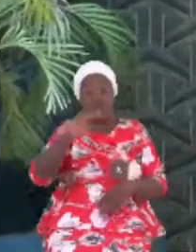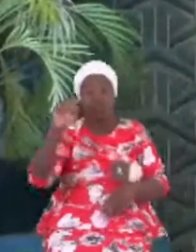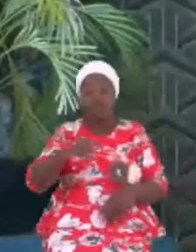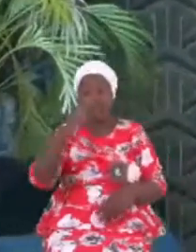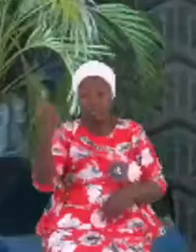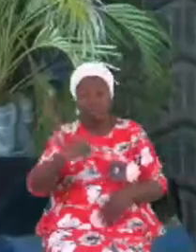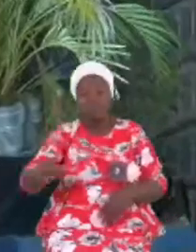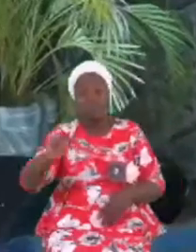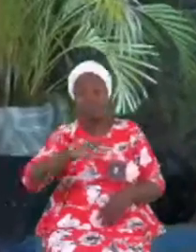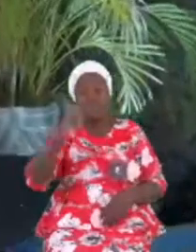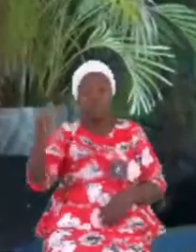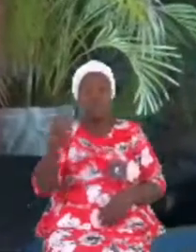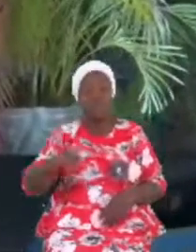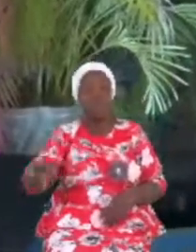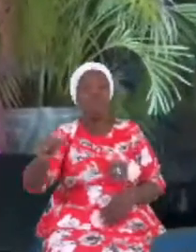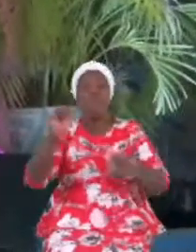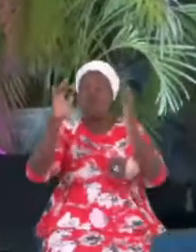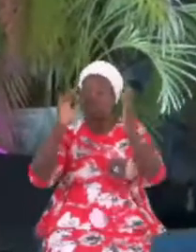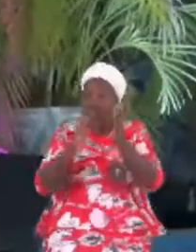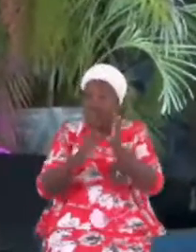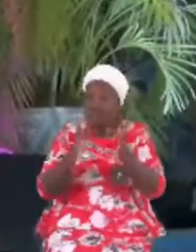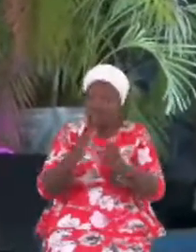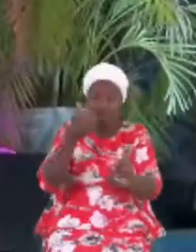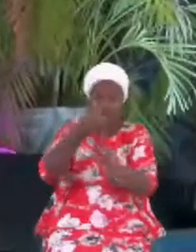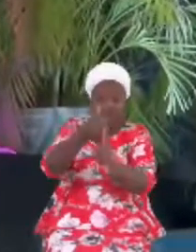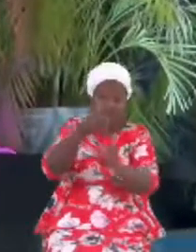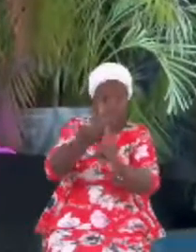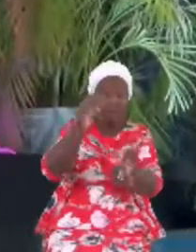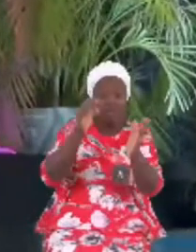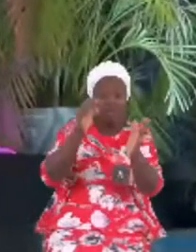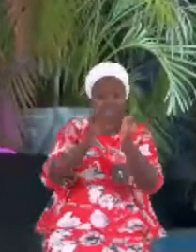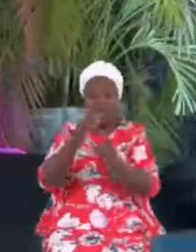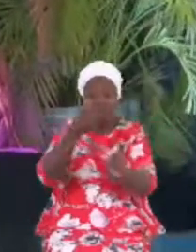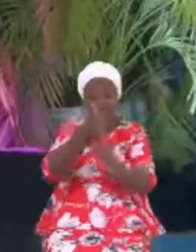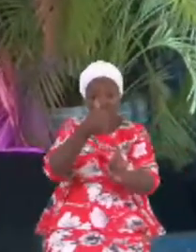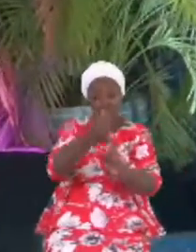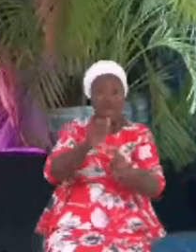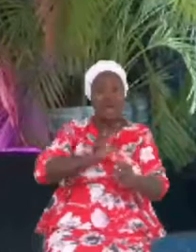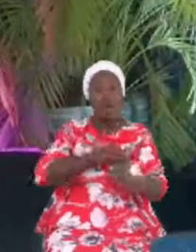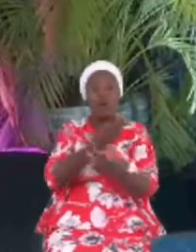lui-même, notre libérateur, Jésus lui-même, notre rédempteur a dit,